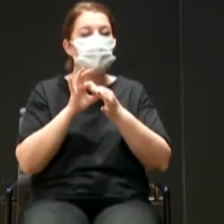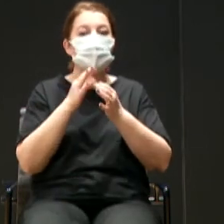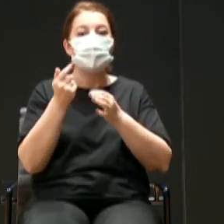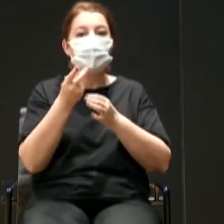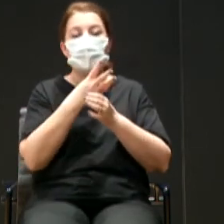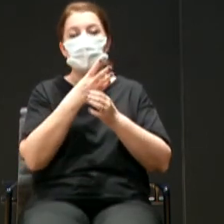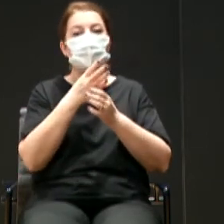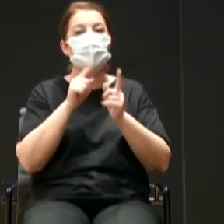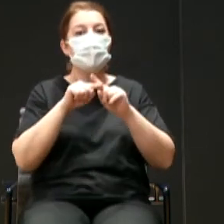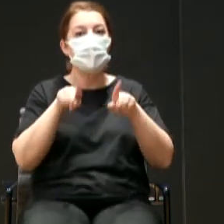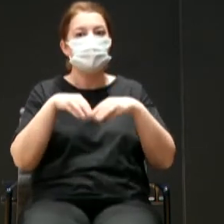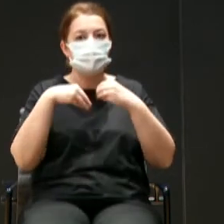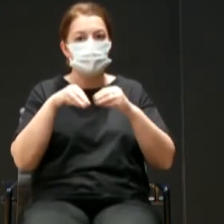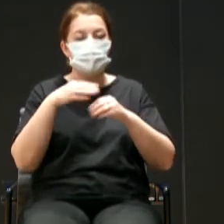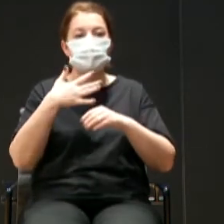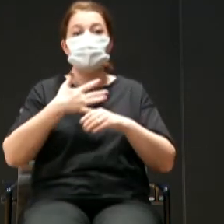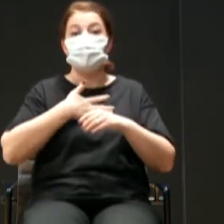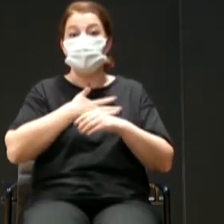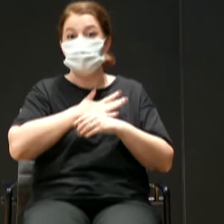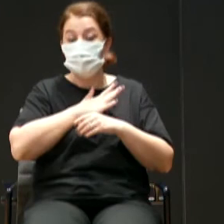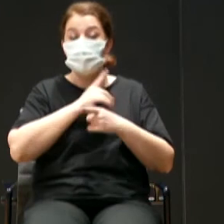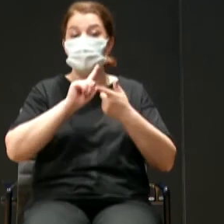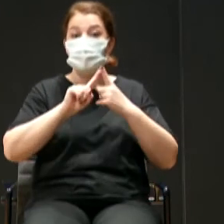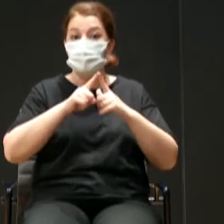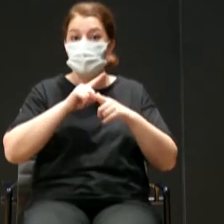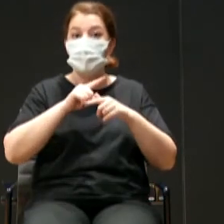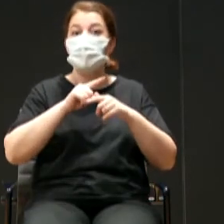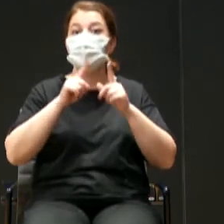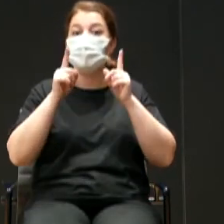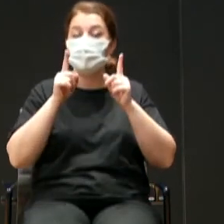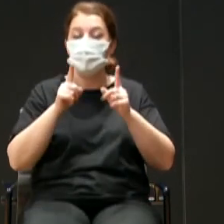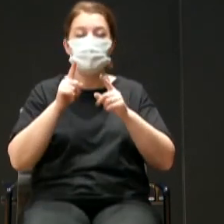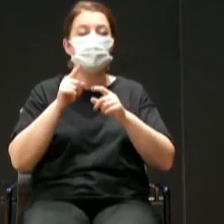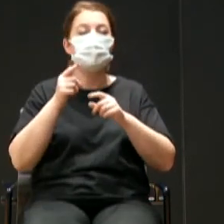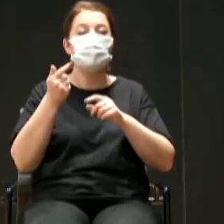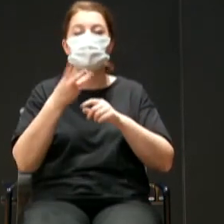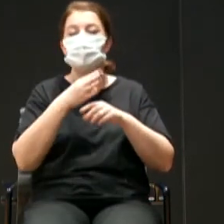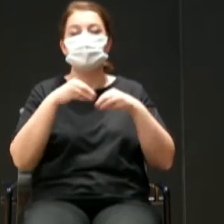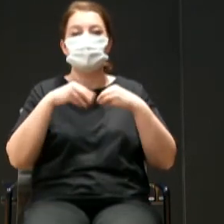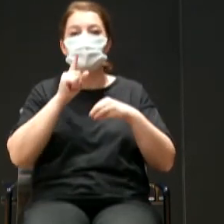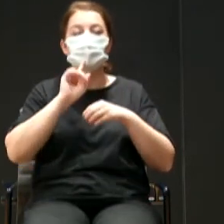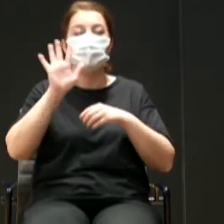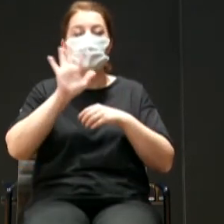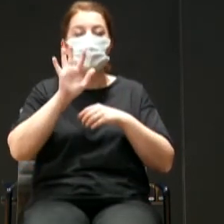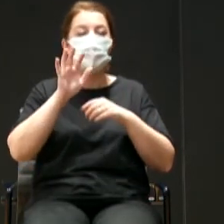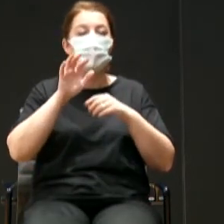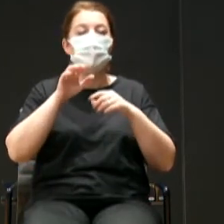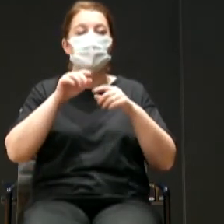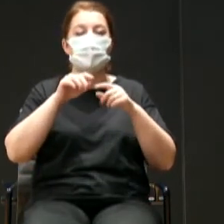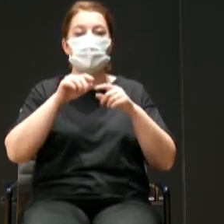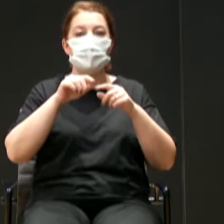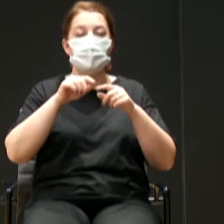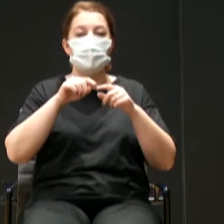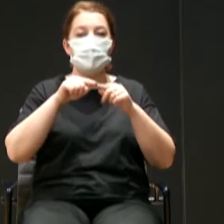satılmış, Cumhuriyet Halk Parti döneminde ne kadar satılmış? Arkadaşlar 150 dönüm arsa yeri